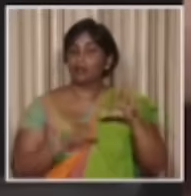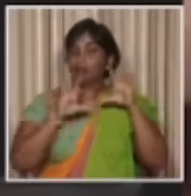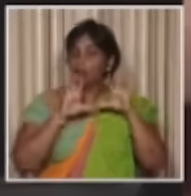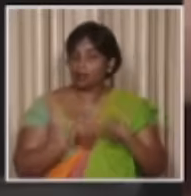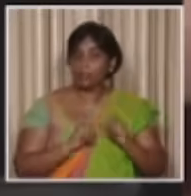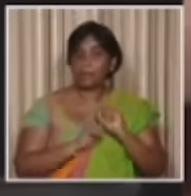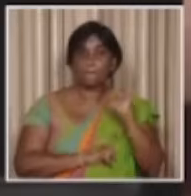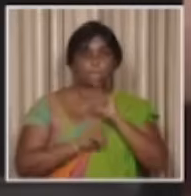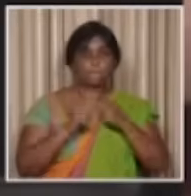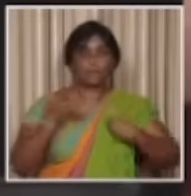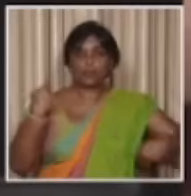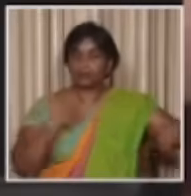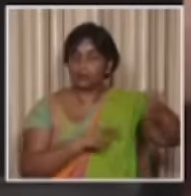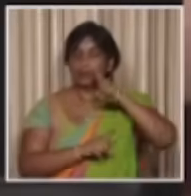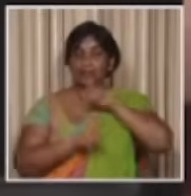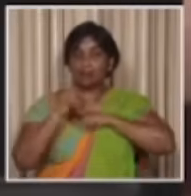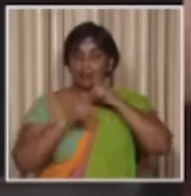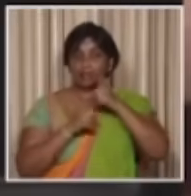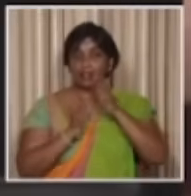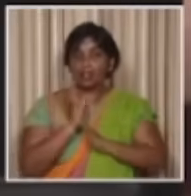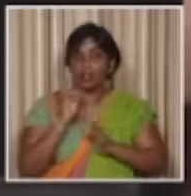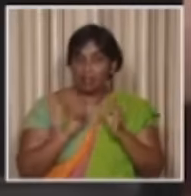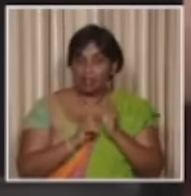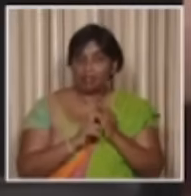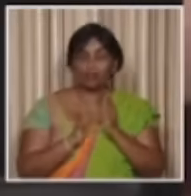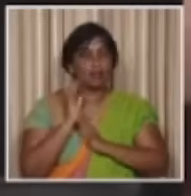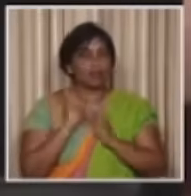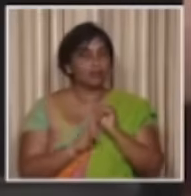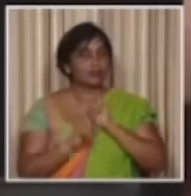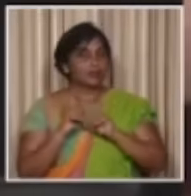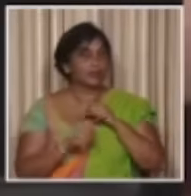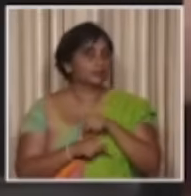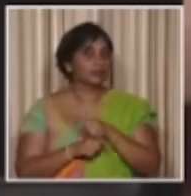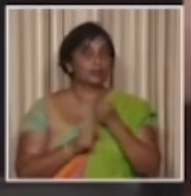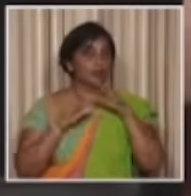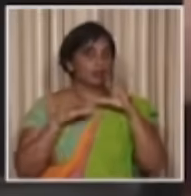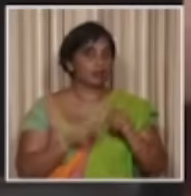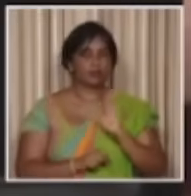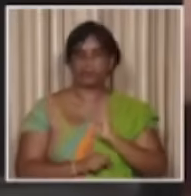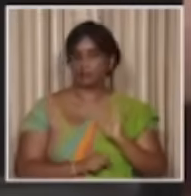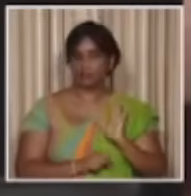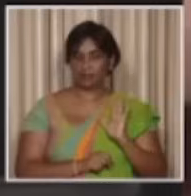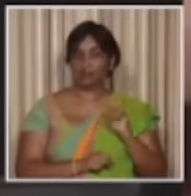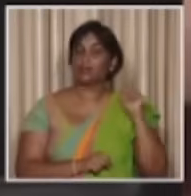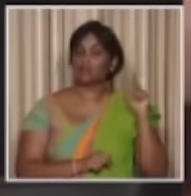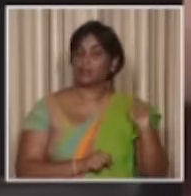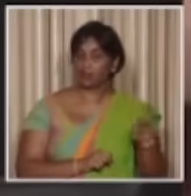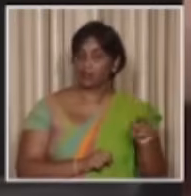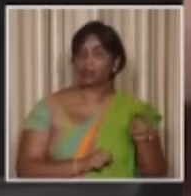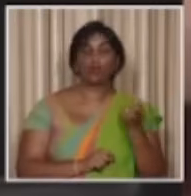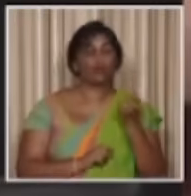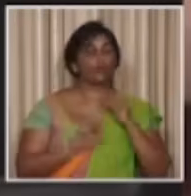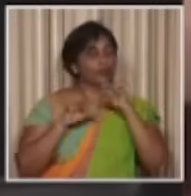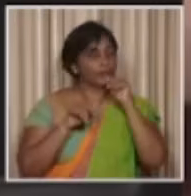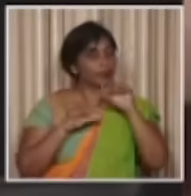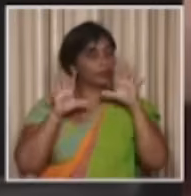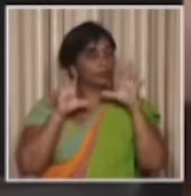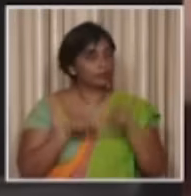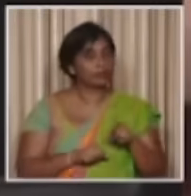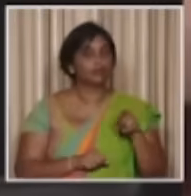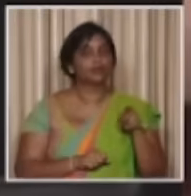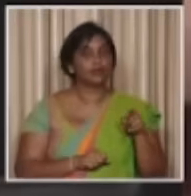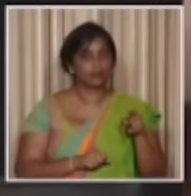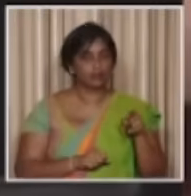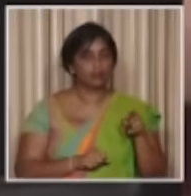අයිතිකාරයෝ මේ පාර්ලිමේන්තුවේ කතා කරන ඇමතිවරුවත් මන්ත්‍රීවරුන්වත් මේ සල්ලි වල අයිතිකාරයෝ නෙමෙයි. මේ මේ මුදල් වල අයිතිකාරයෝ වෙලා